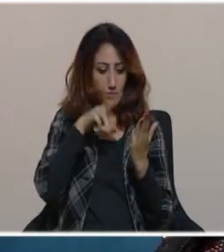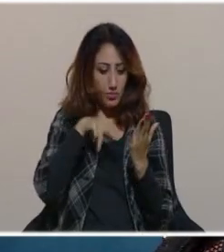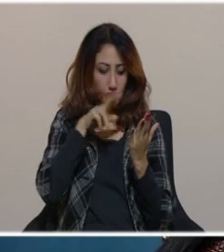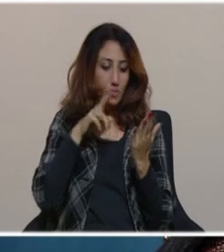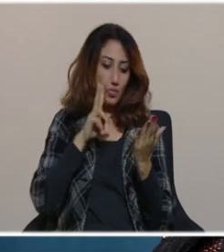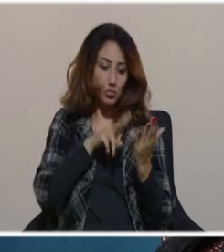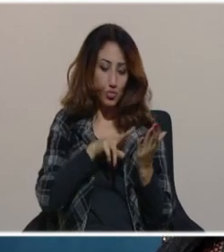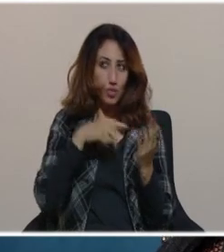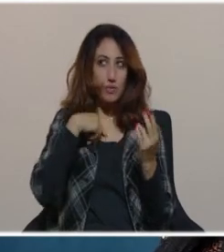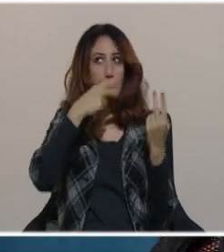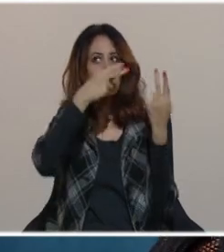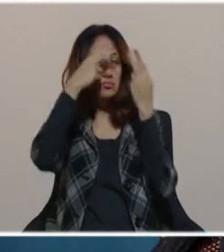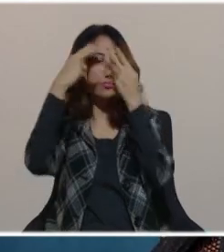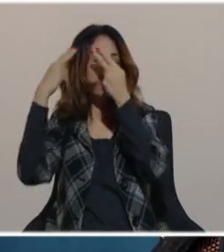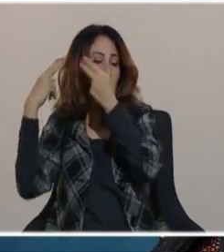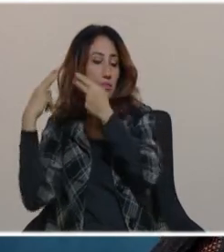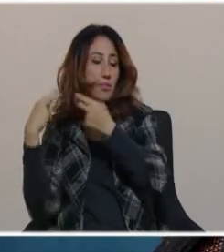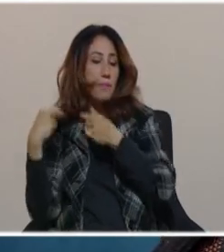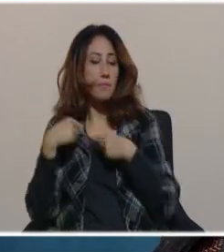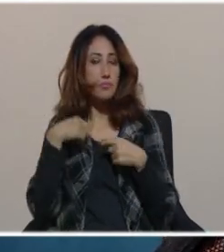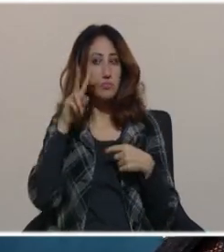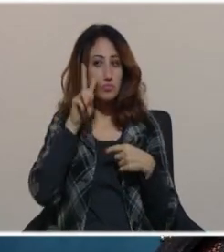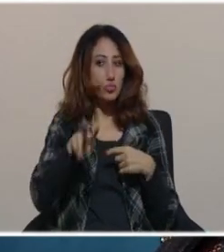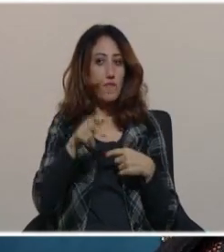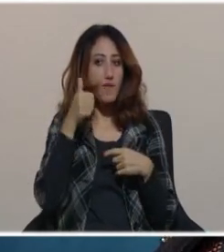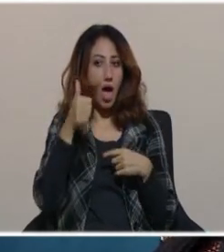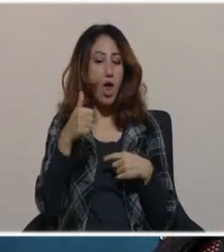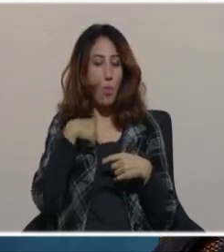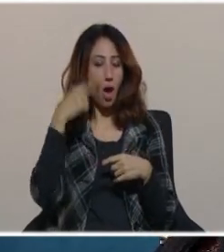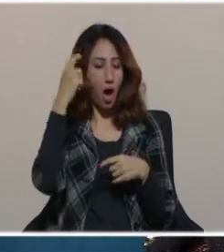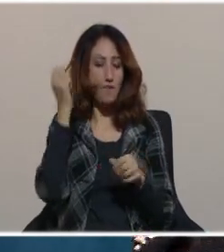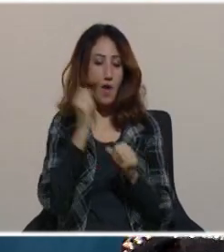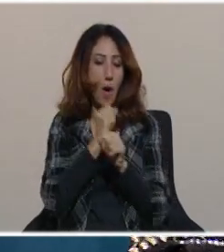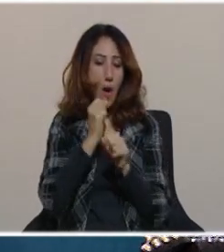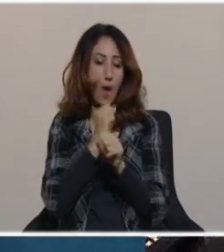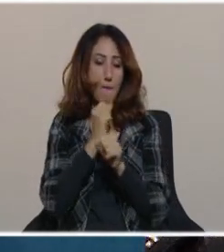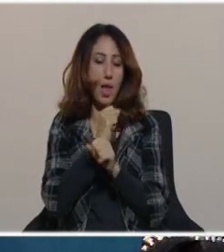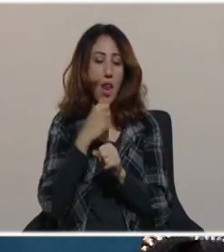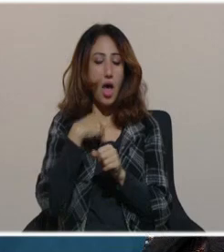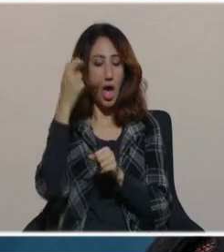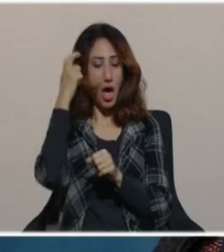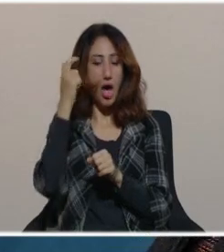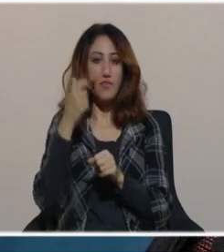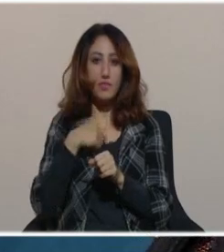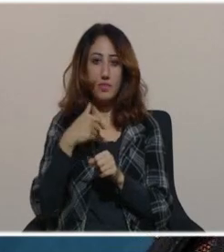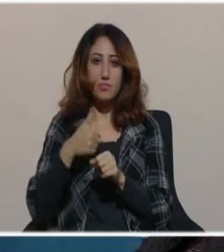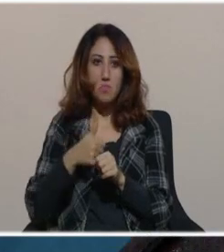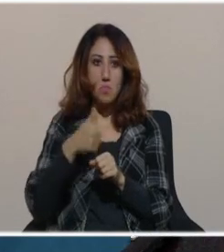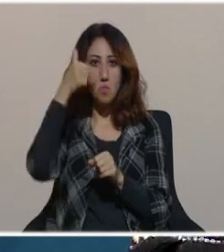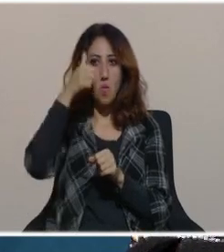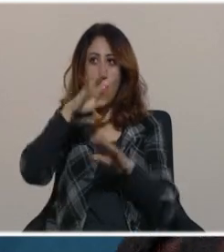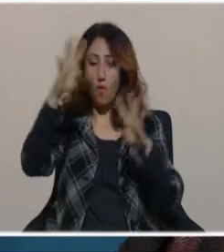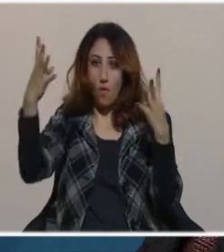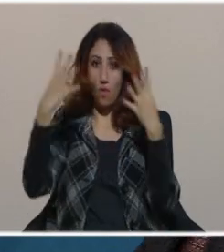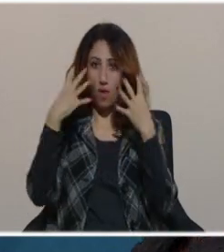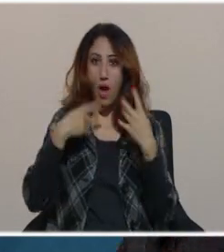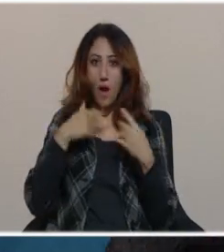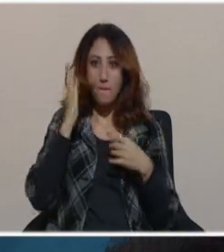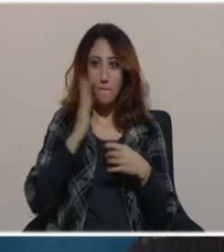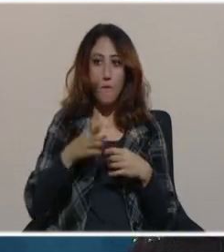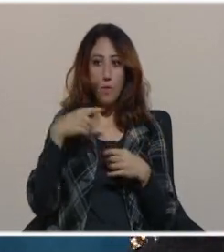شايفاه قدامي، فانا شفت هعمل ايه، انا شفت السكه اللي هقدر اكسب بيها الجمهور. ما هو